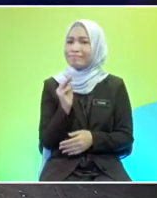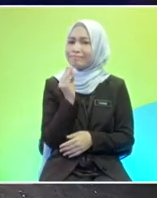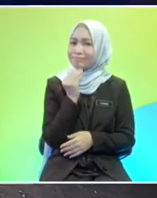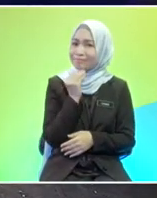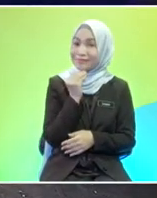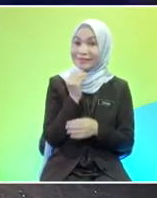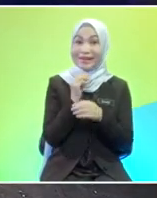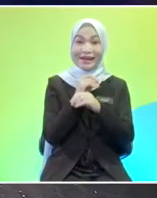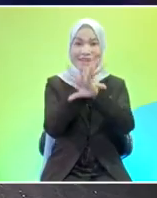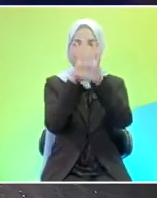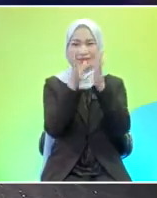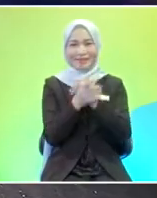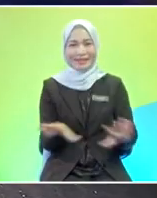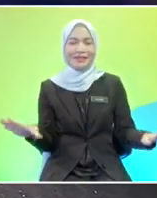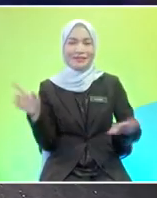selamat